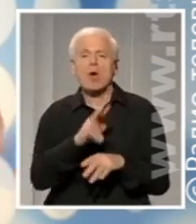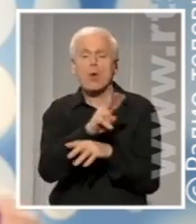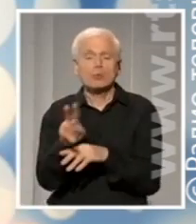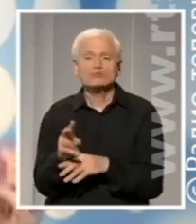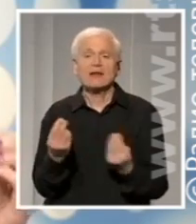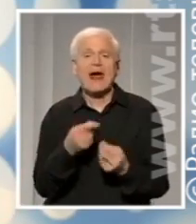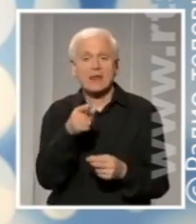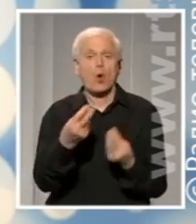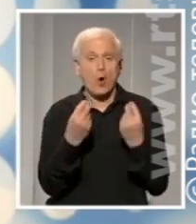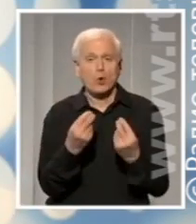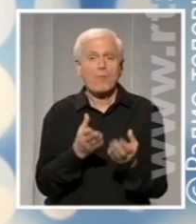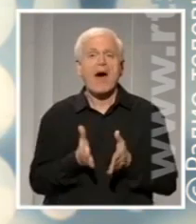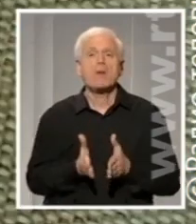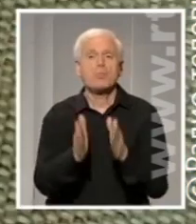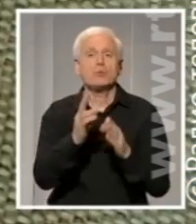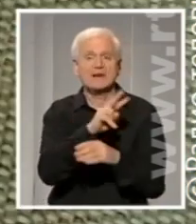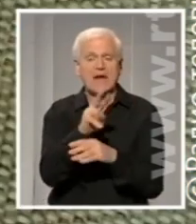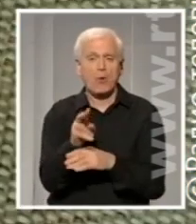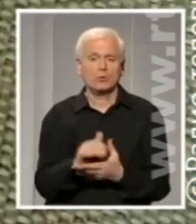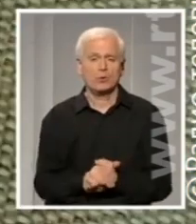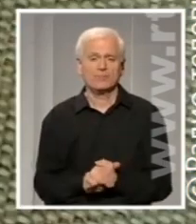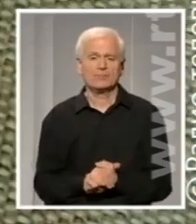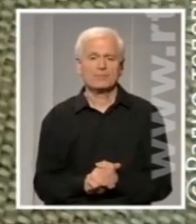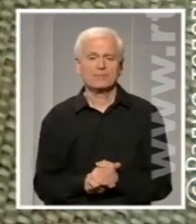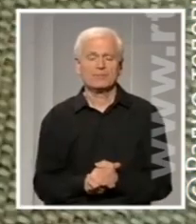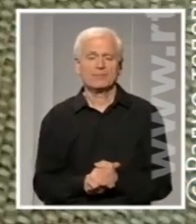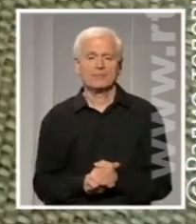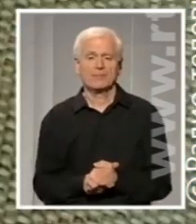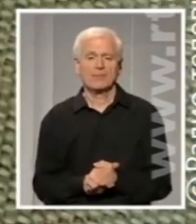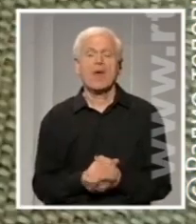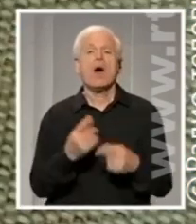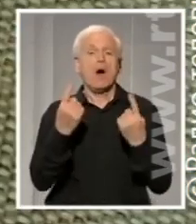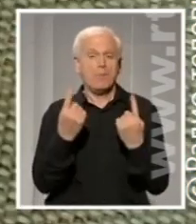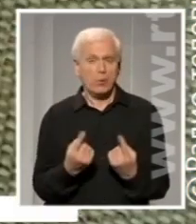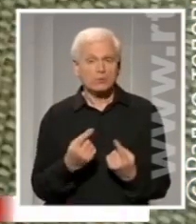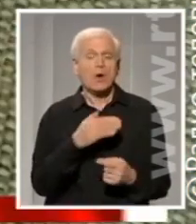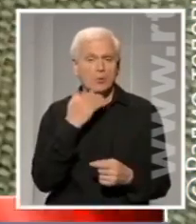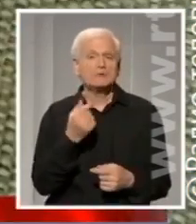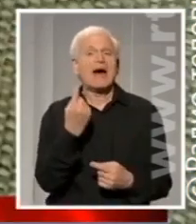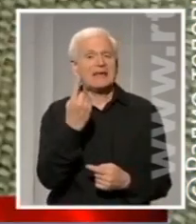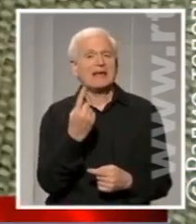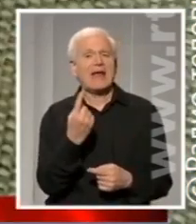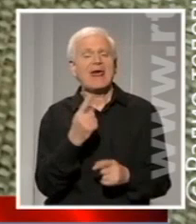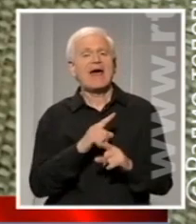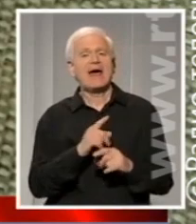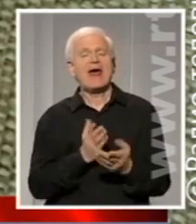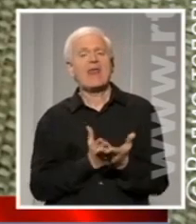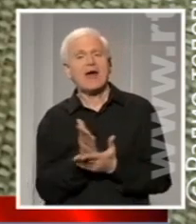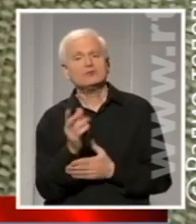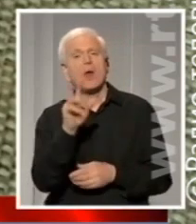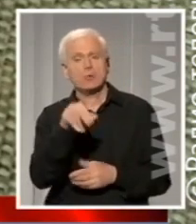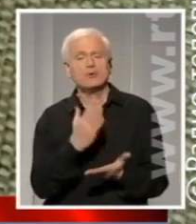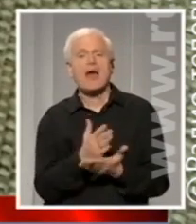da li je to dobar put? Postoji dosta, jedan od načina može biti, ali postoji